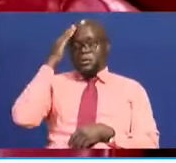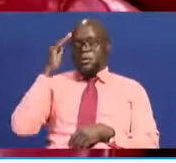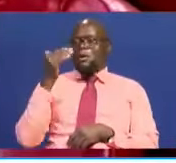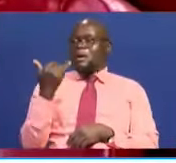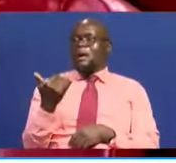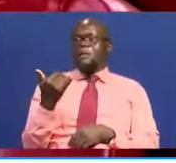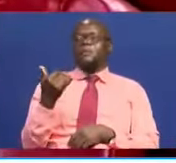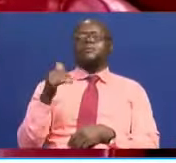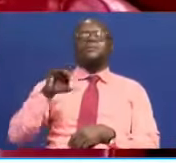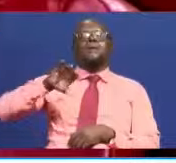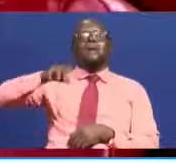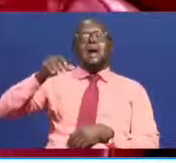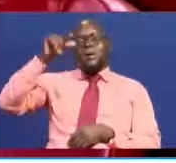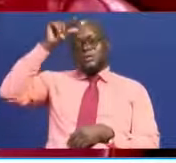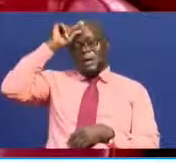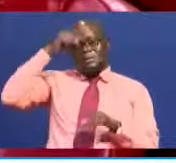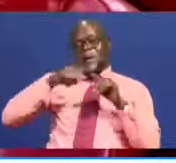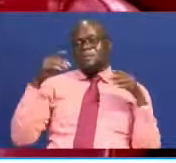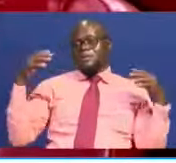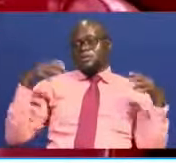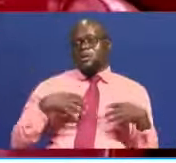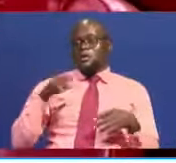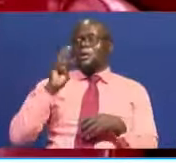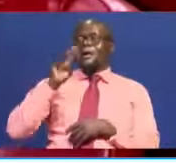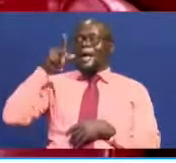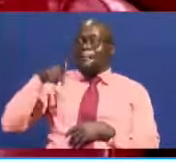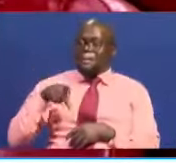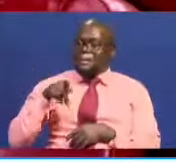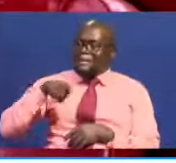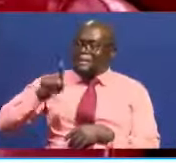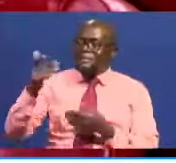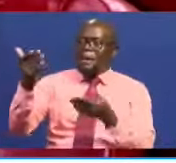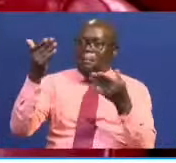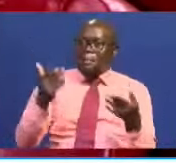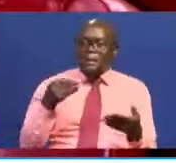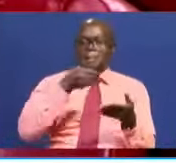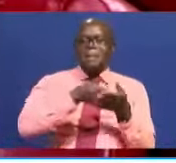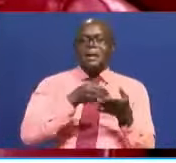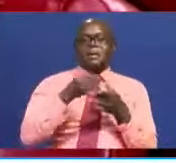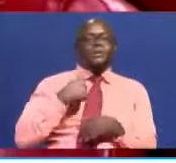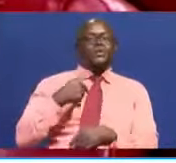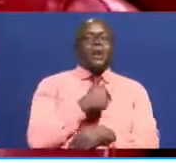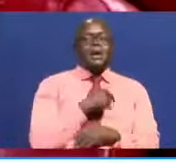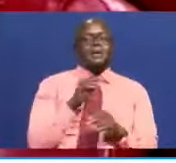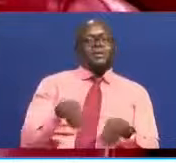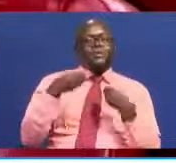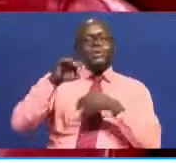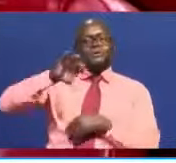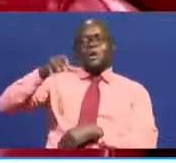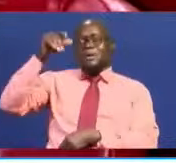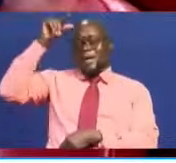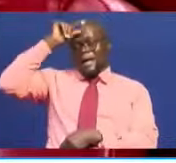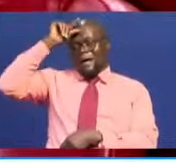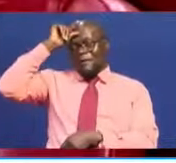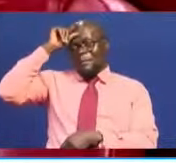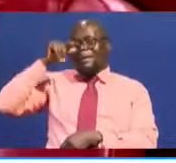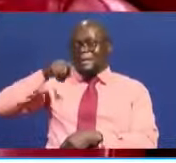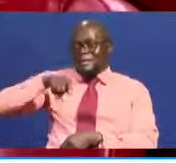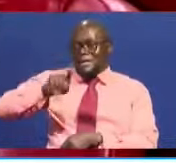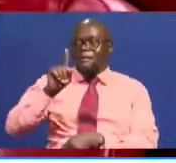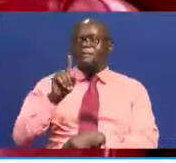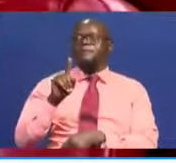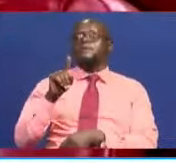county government, na nastuka sana kuwa MP wale wanafaa watupatie pesa ya kupatia county government, ambaye wewe